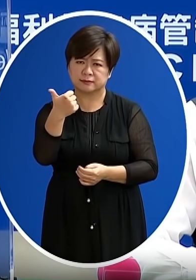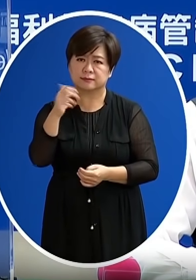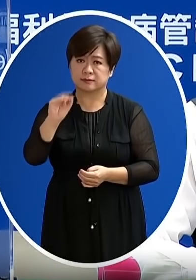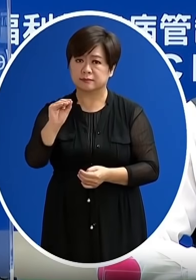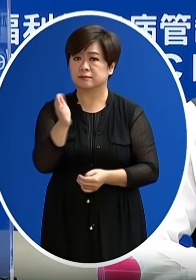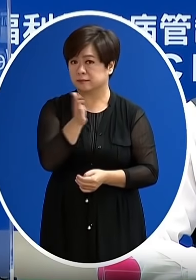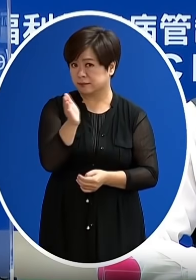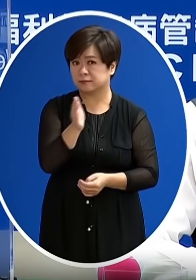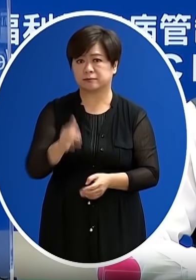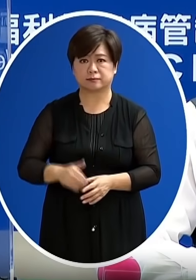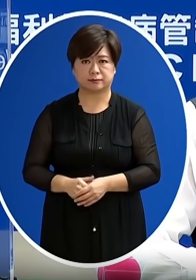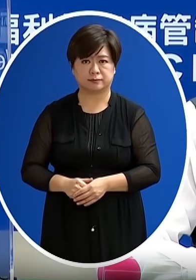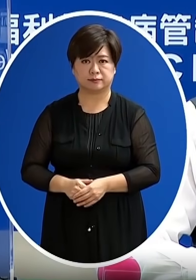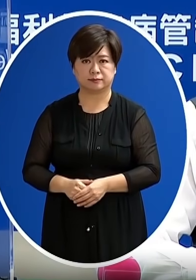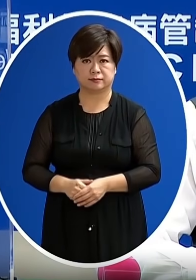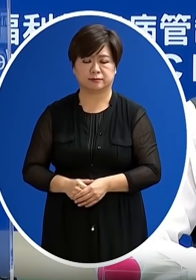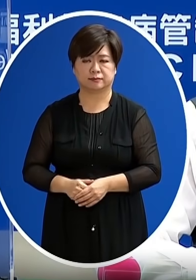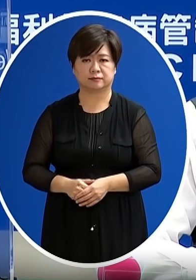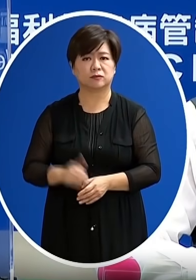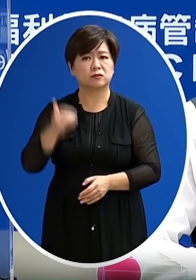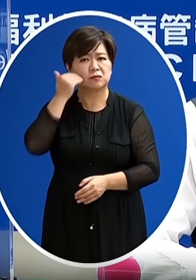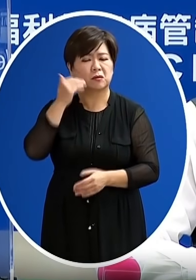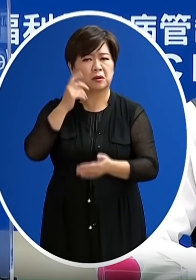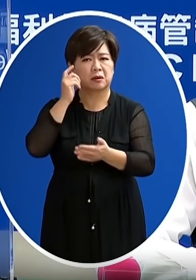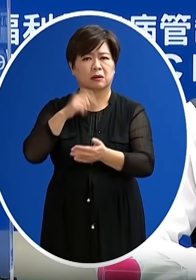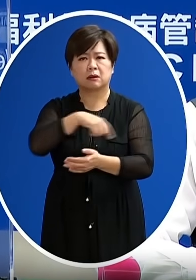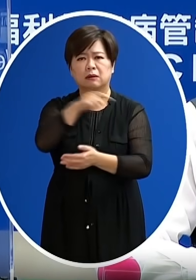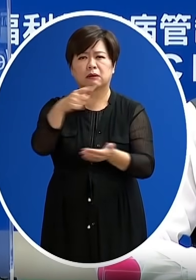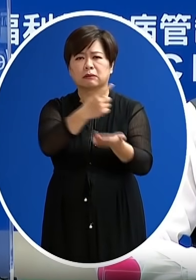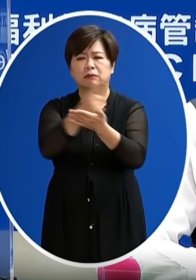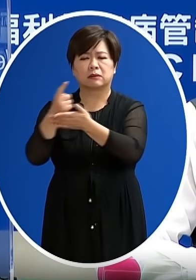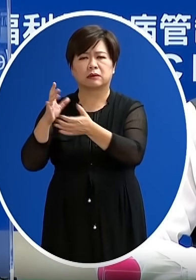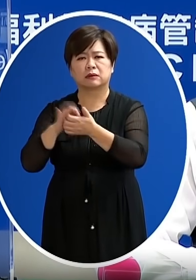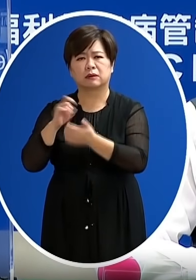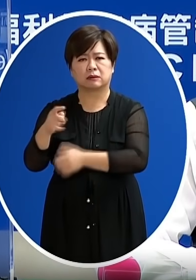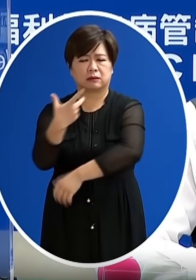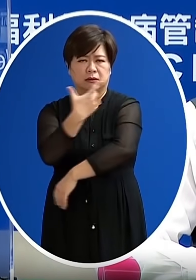755万剂。那基本上如果每个人要打两剂，他可以供